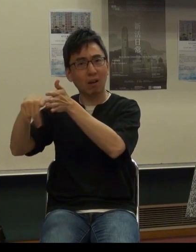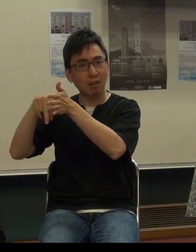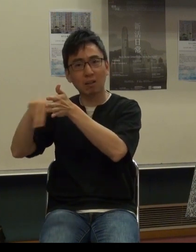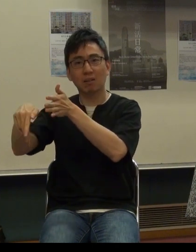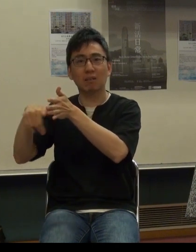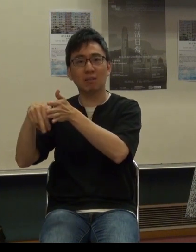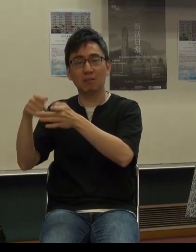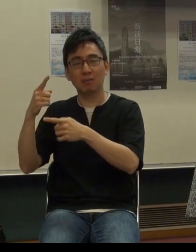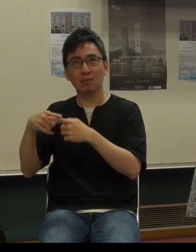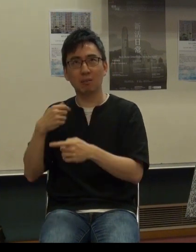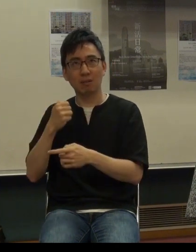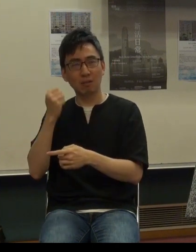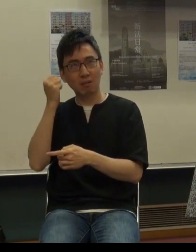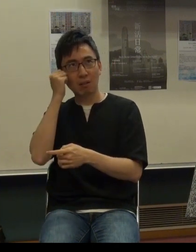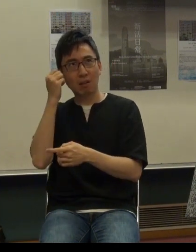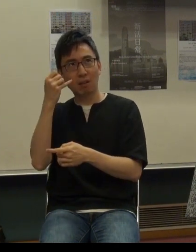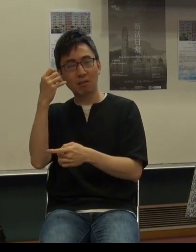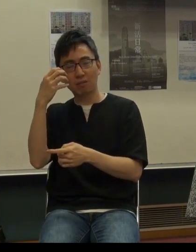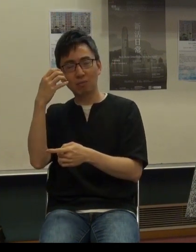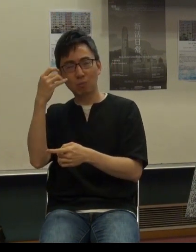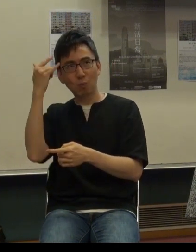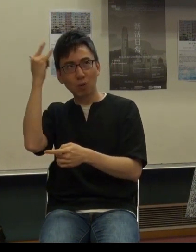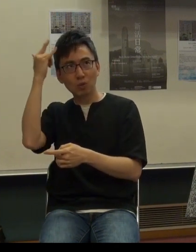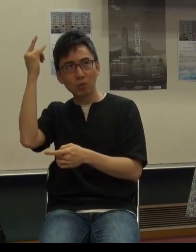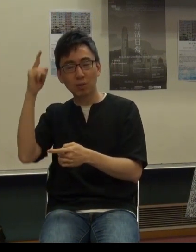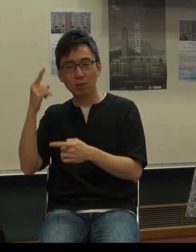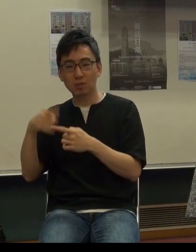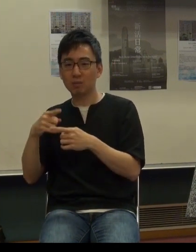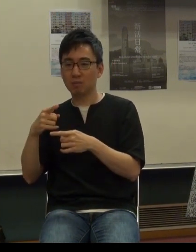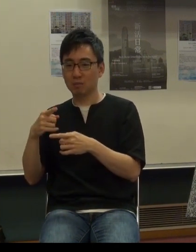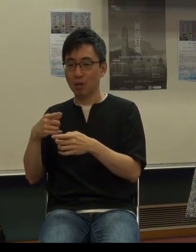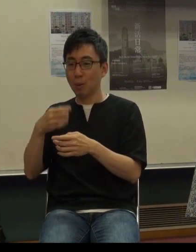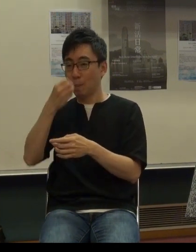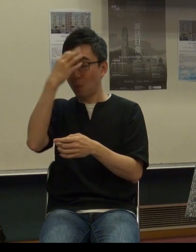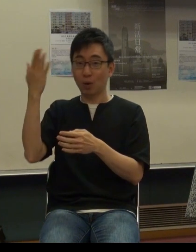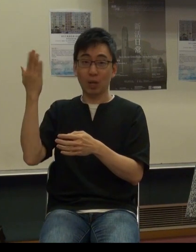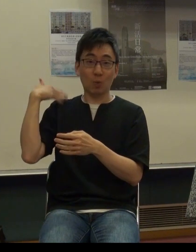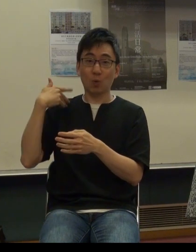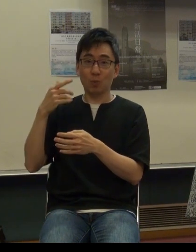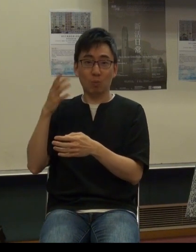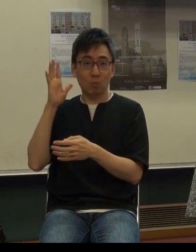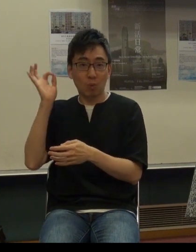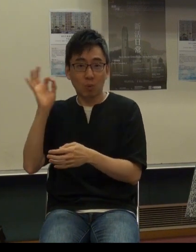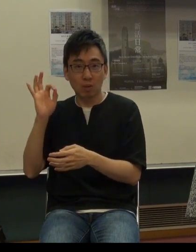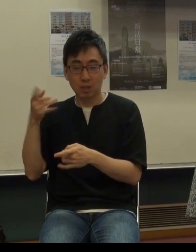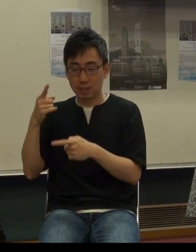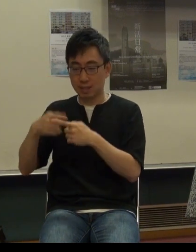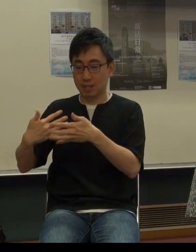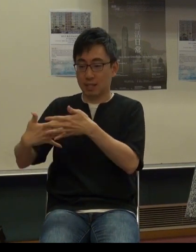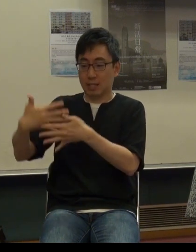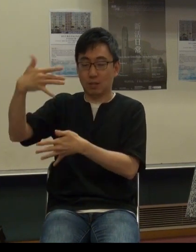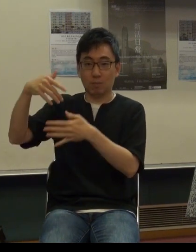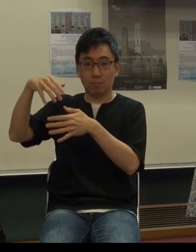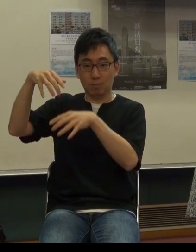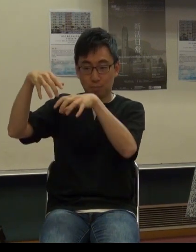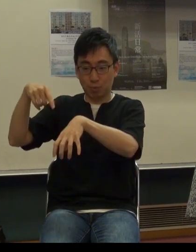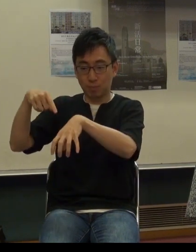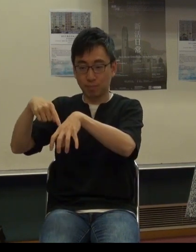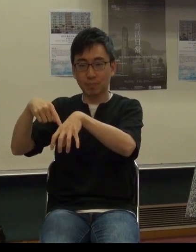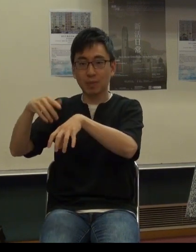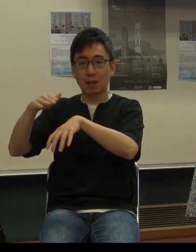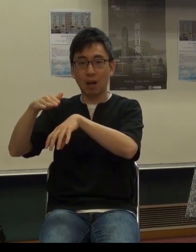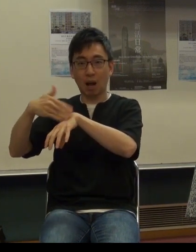的，我們很難想像一個社會是會忘記了過去，而建築呢某個程度來說跟